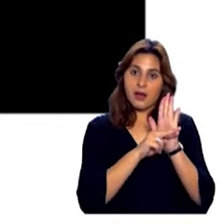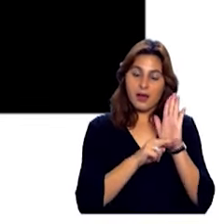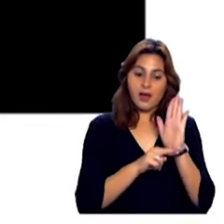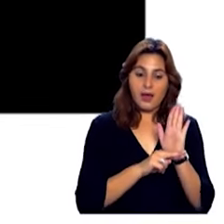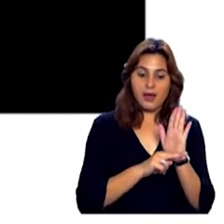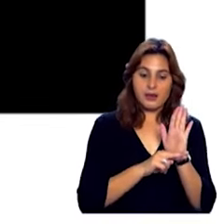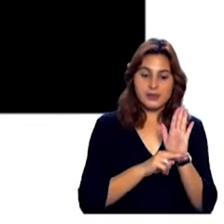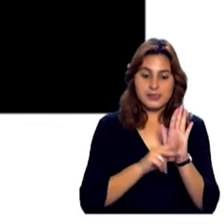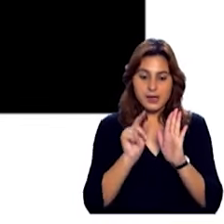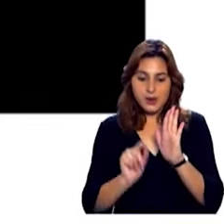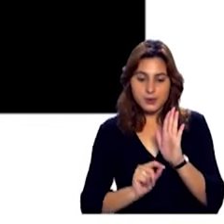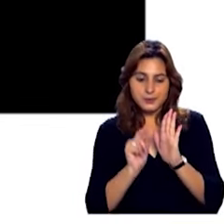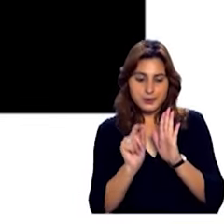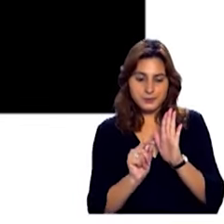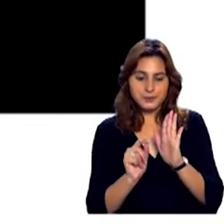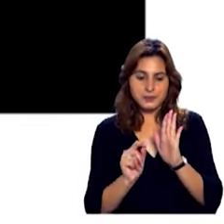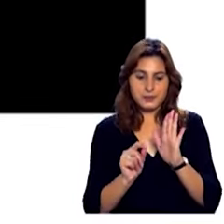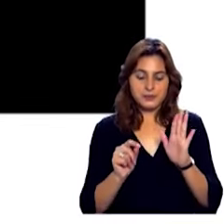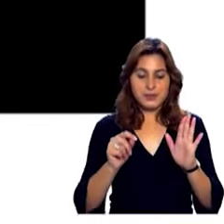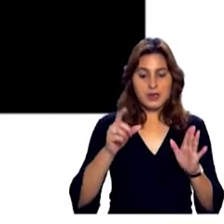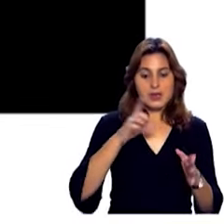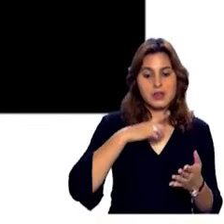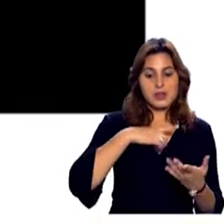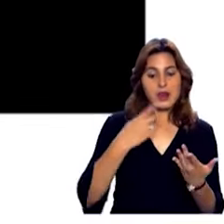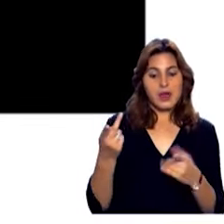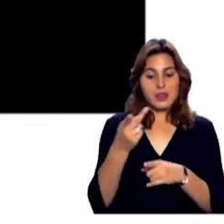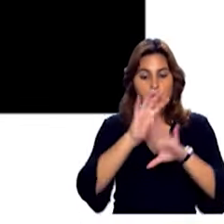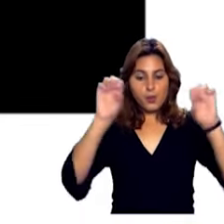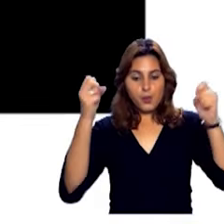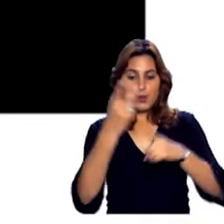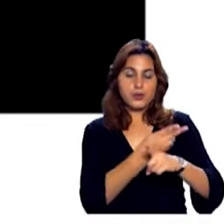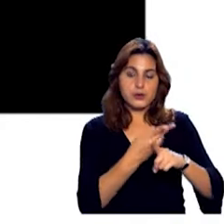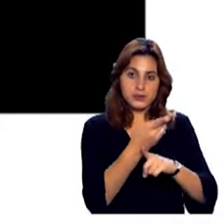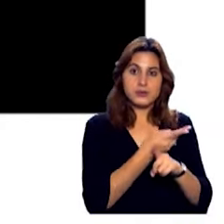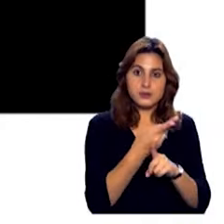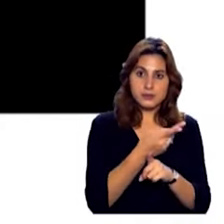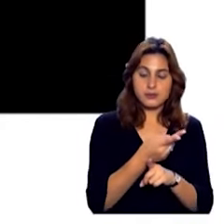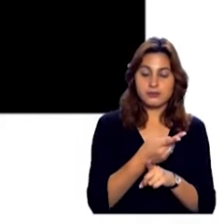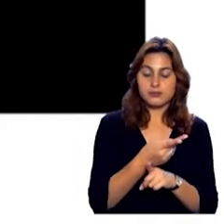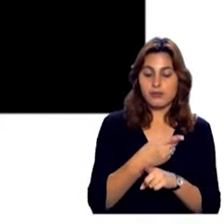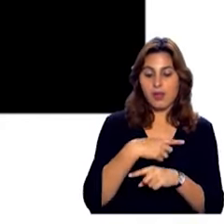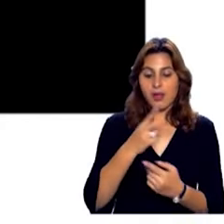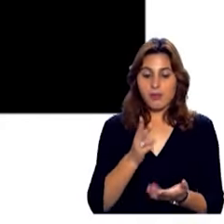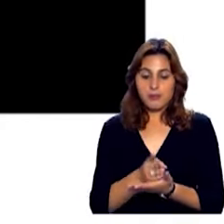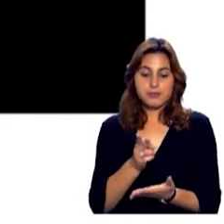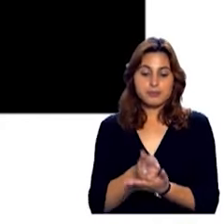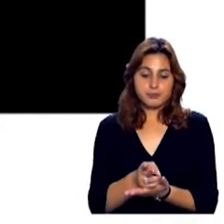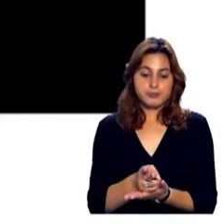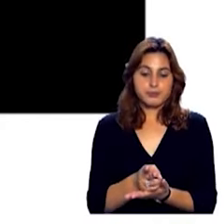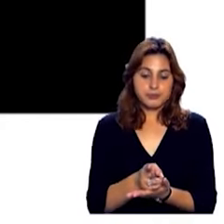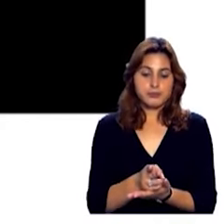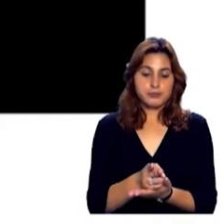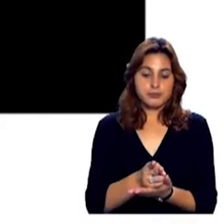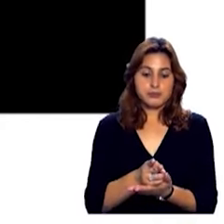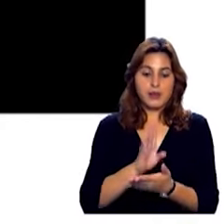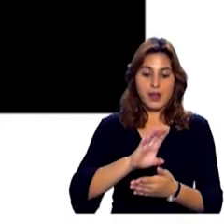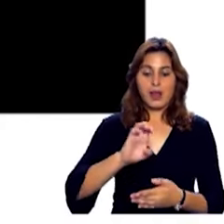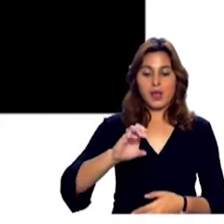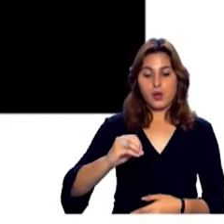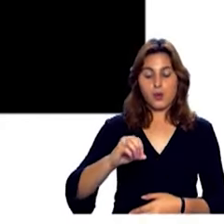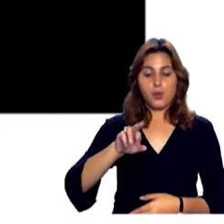composizione Della corte di cassazione in effetti sono contenute in leggi ordinarie e in particolare Nella legge